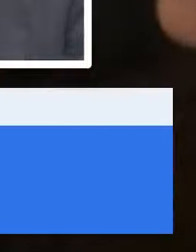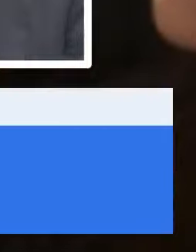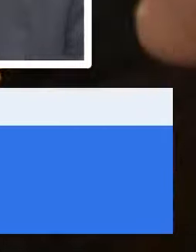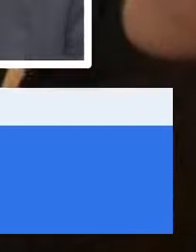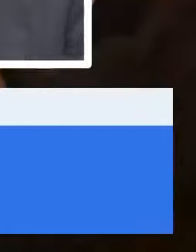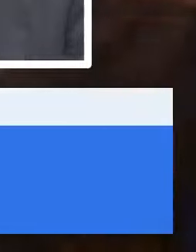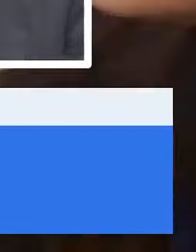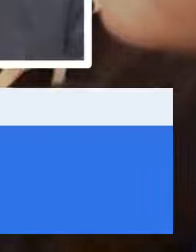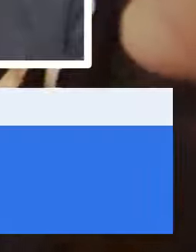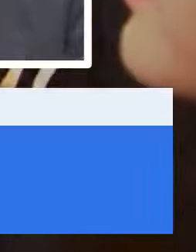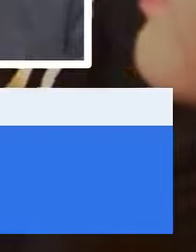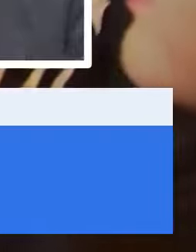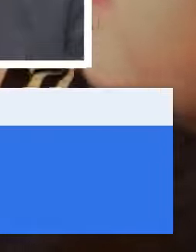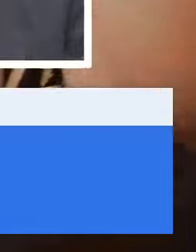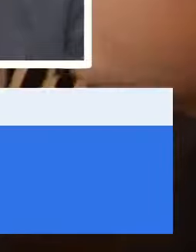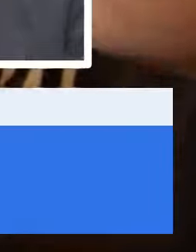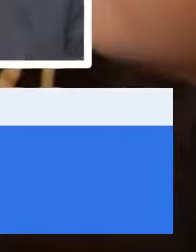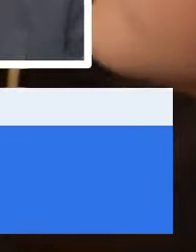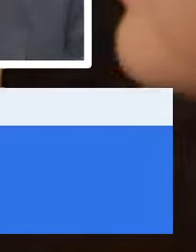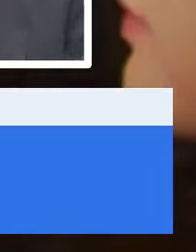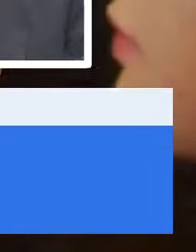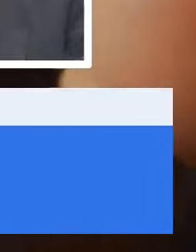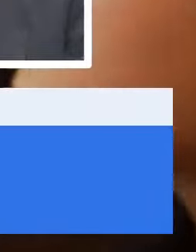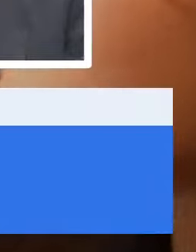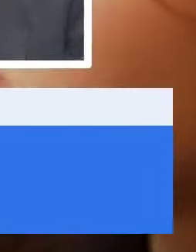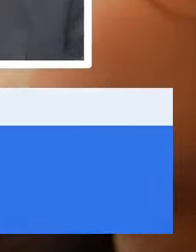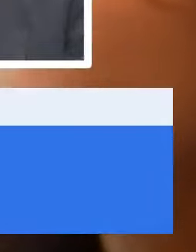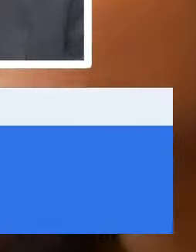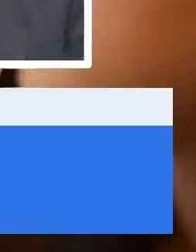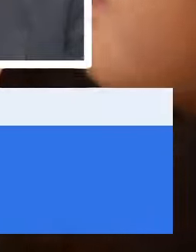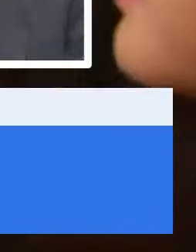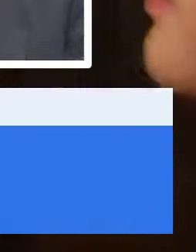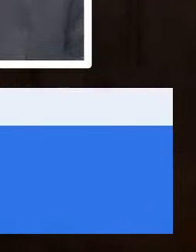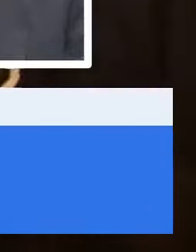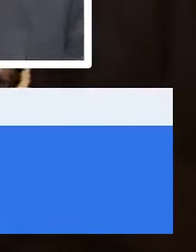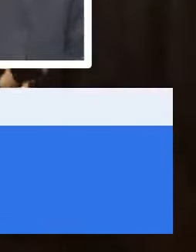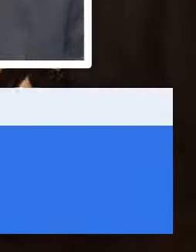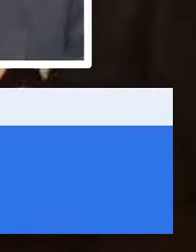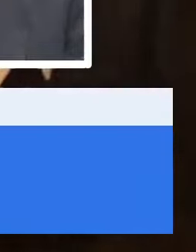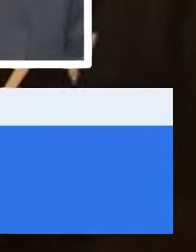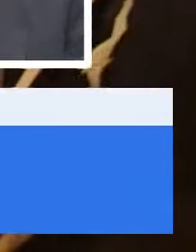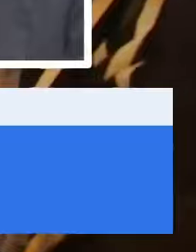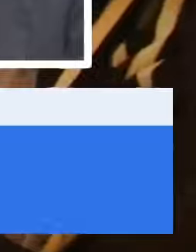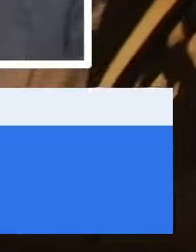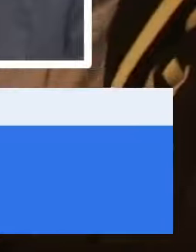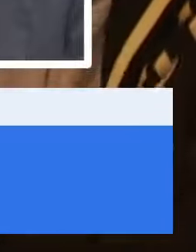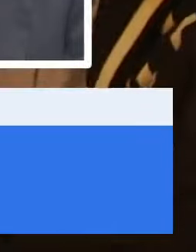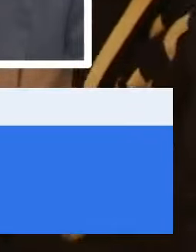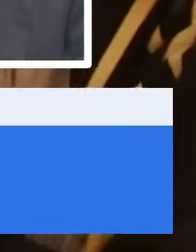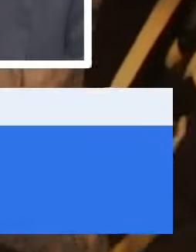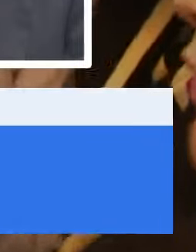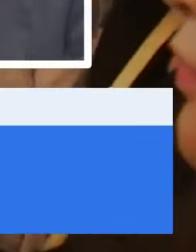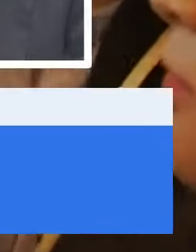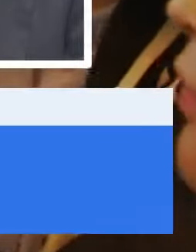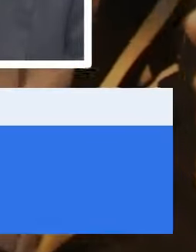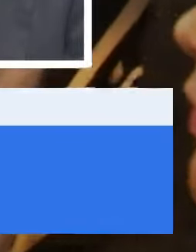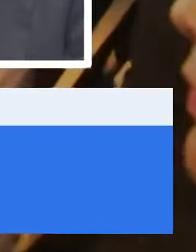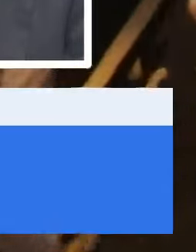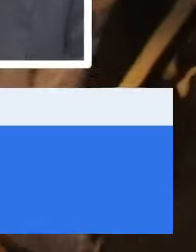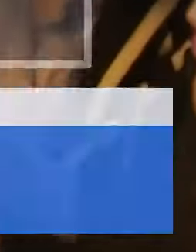말씀하실 땐 조금 당혹스럽기 거지 없어요 혹시 배현진 후에 말씀하시 제 말해 답해서 추측이 가능하실